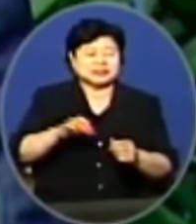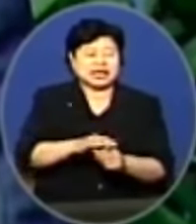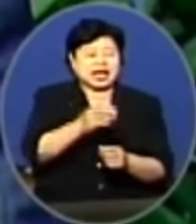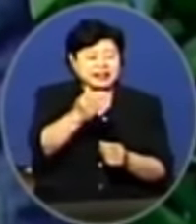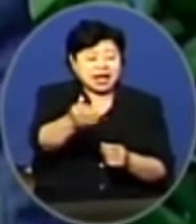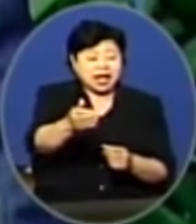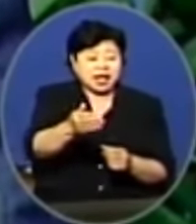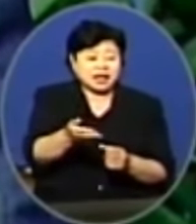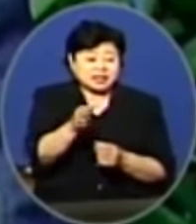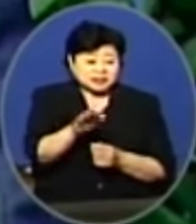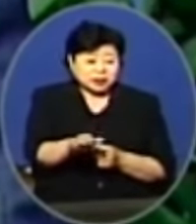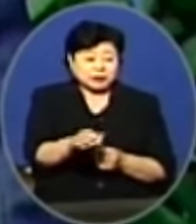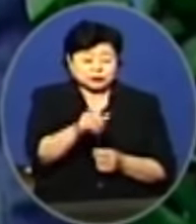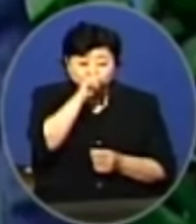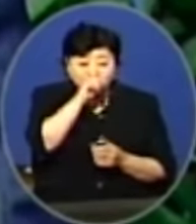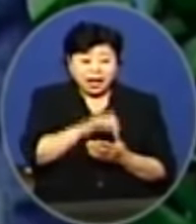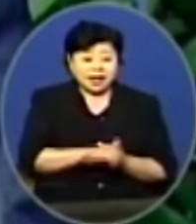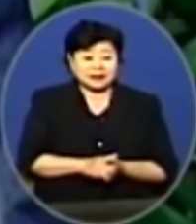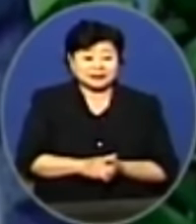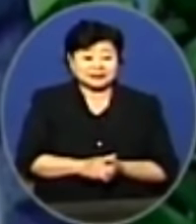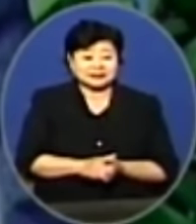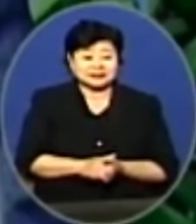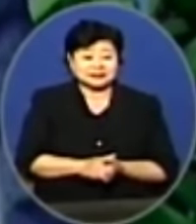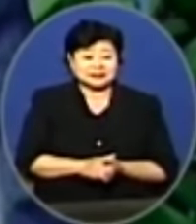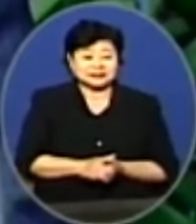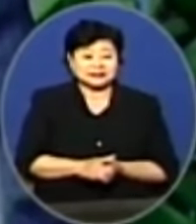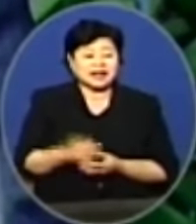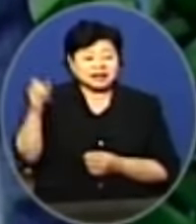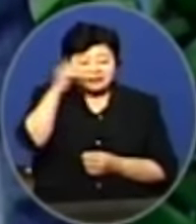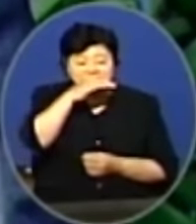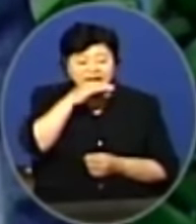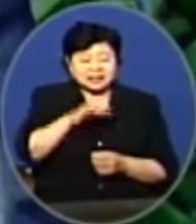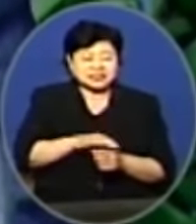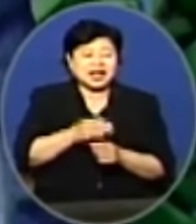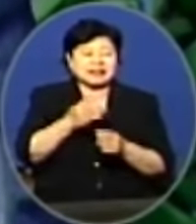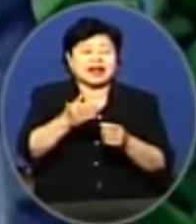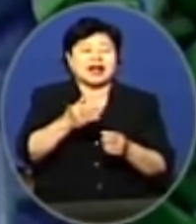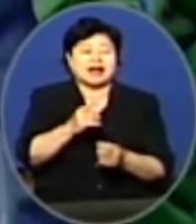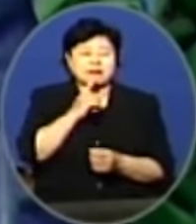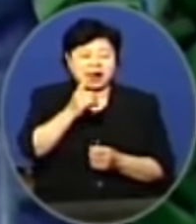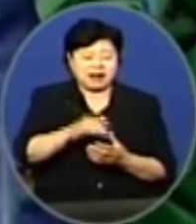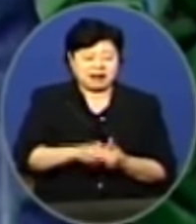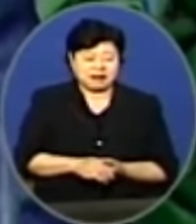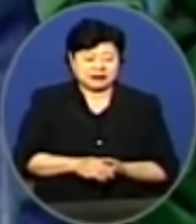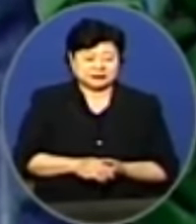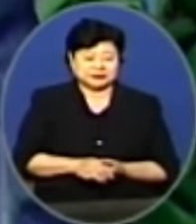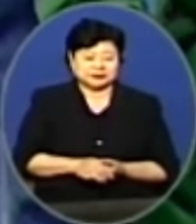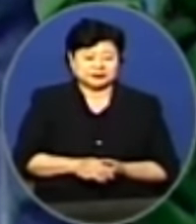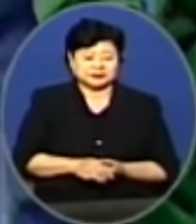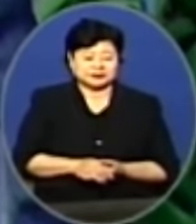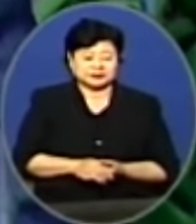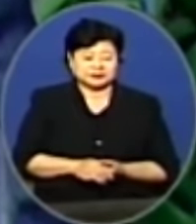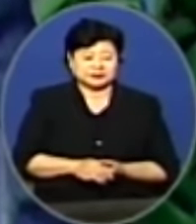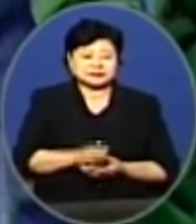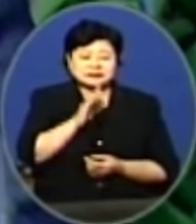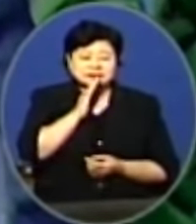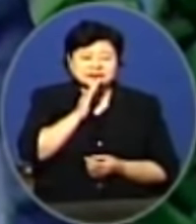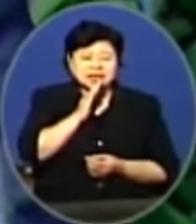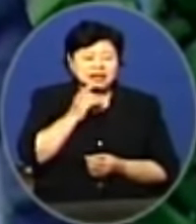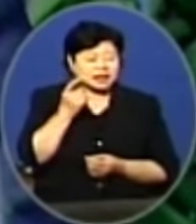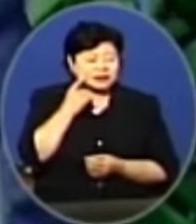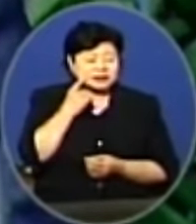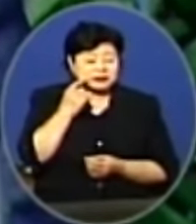사랑한다 그러면 좋겠는데 막연히 한 군중들 속에 섞인 나를 사랑한다니 진짜인지 가짜인지